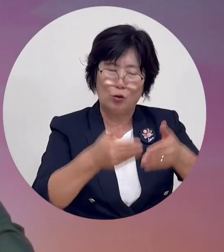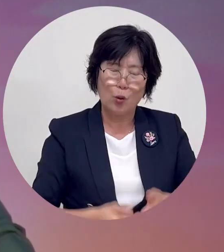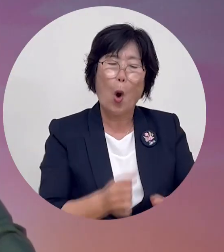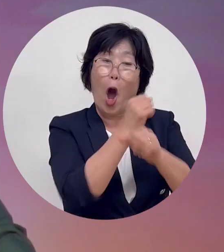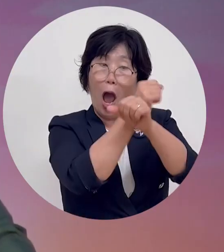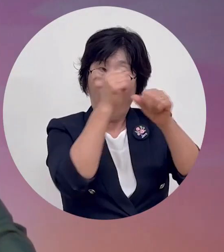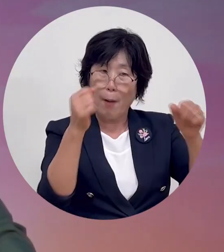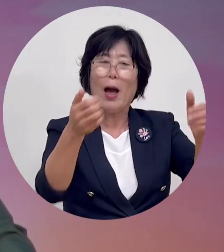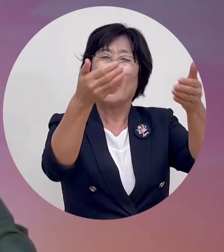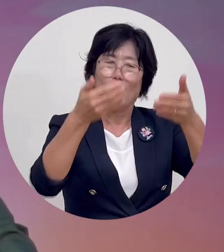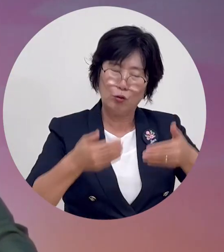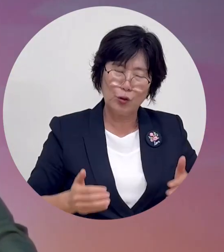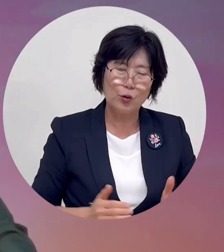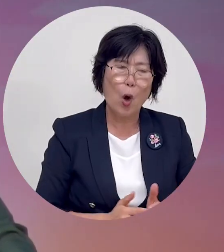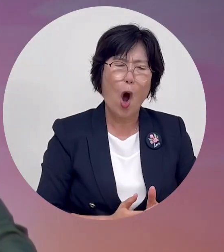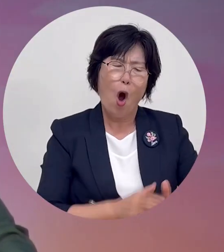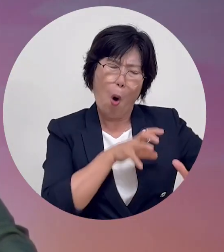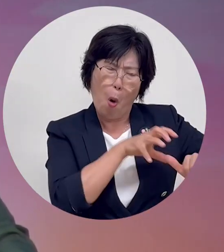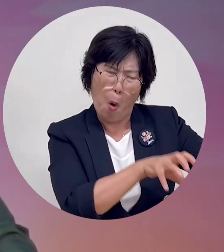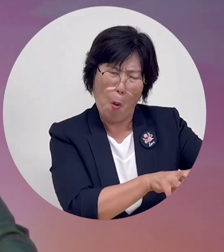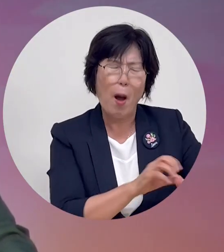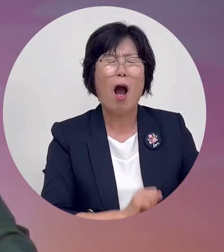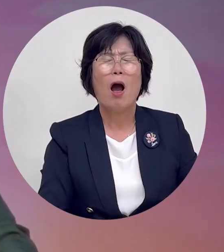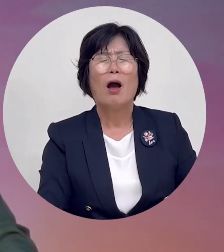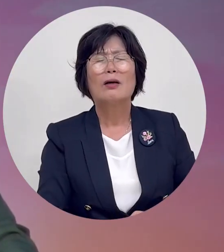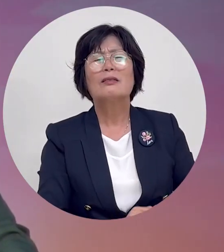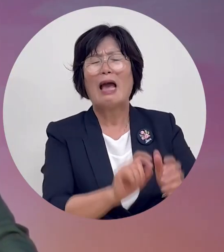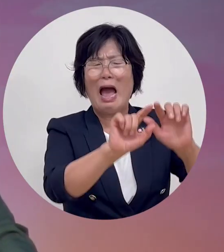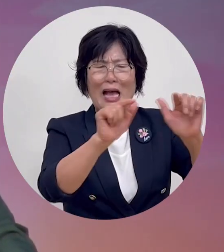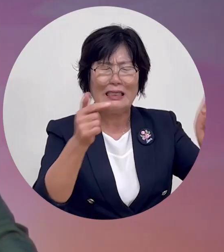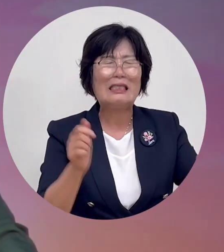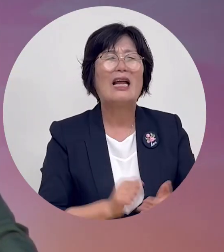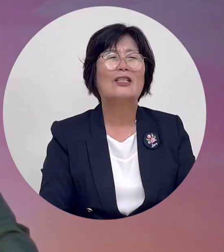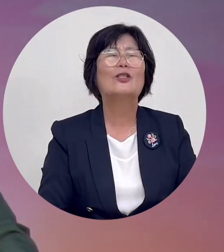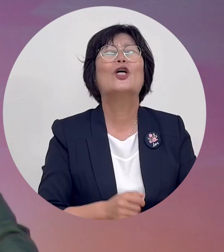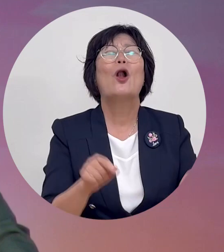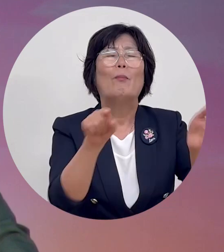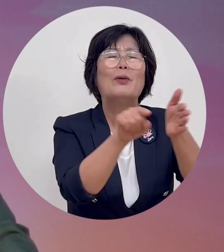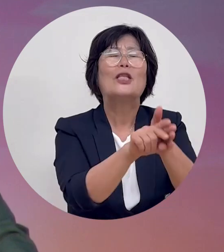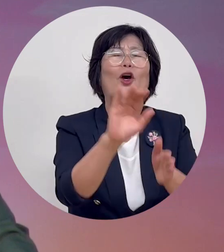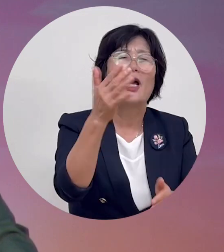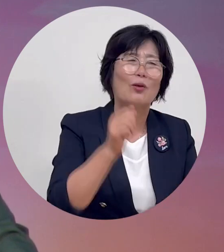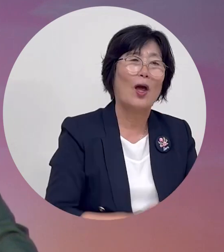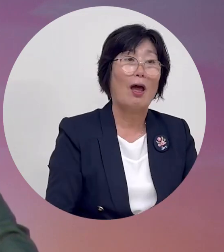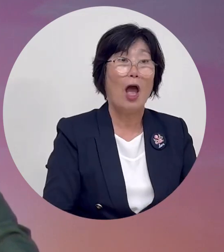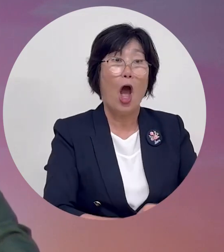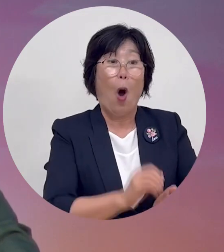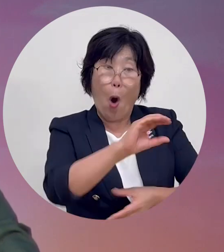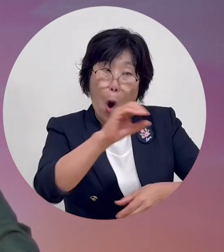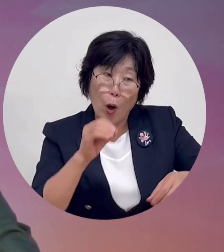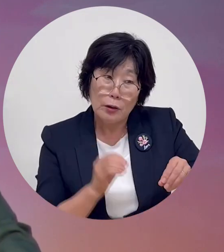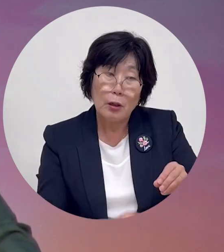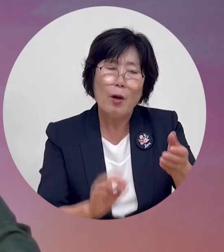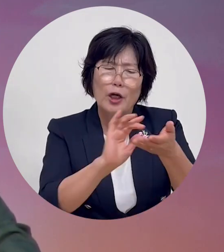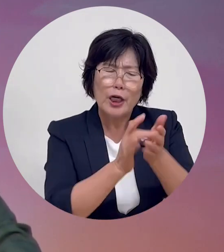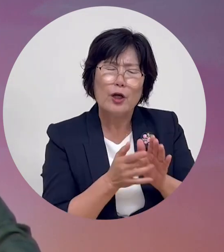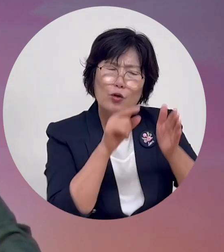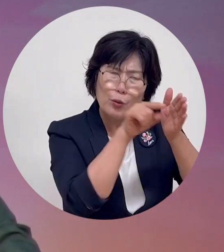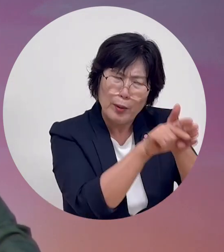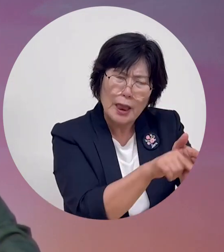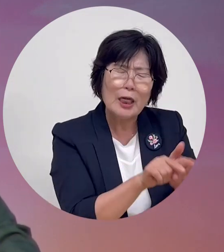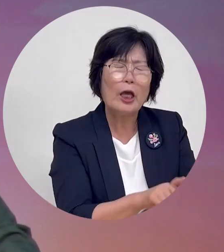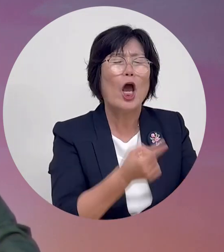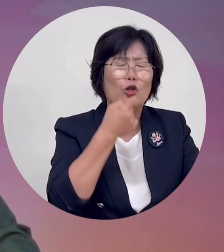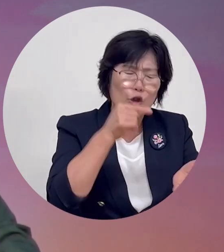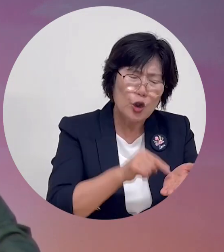우리를 올가매고 억압시키시는 분이 아니에요. 어쩌면 예수 믿는 것이 우리가 쉽다라고 생각할